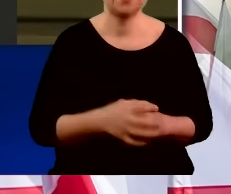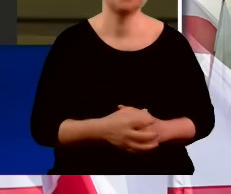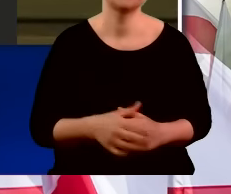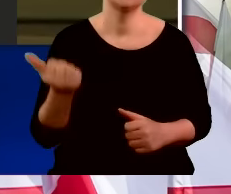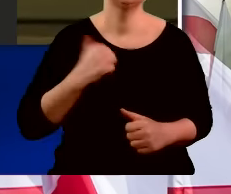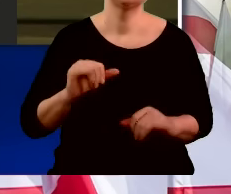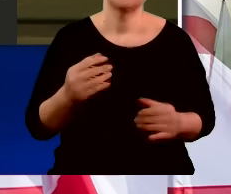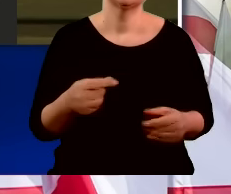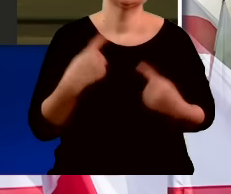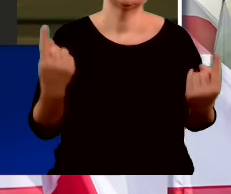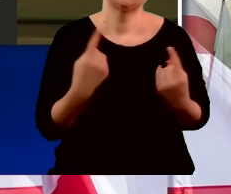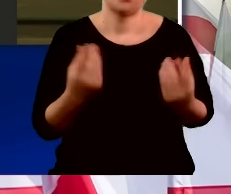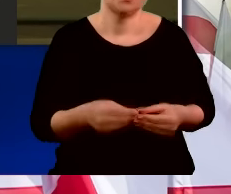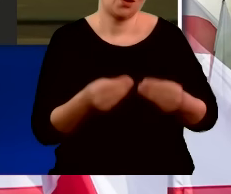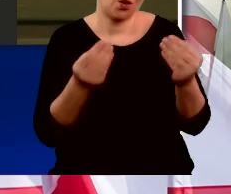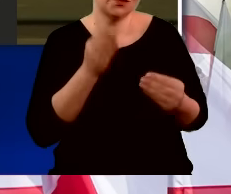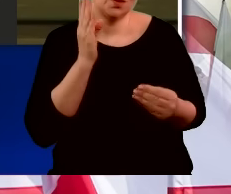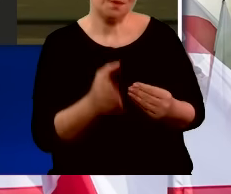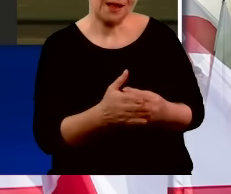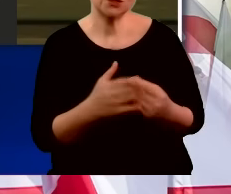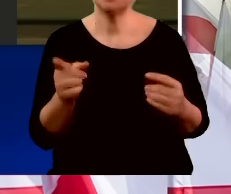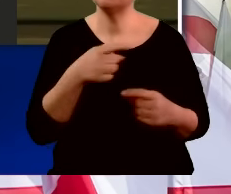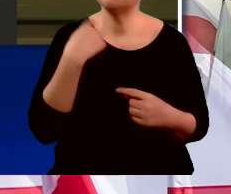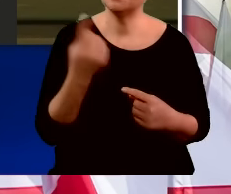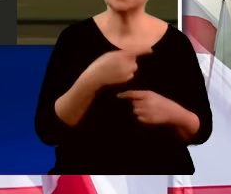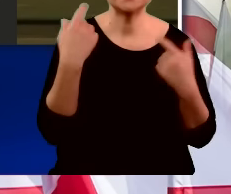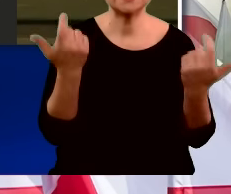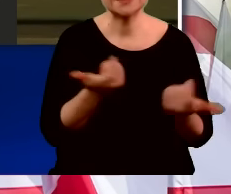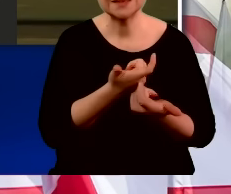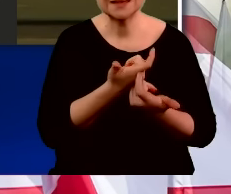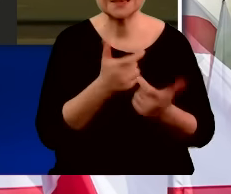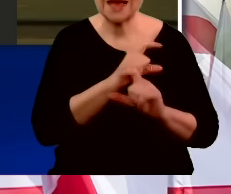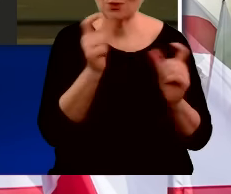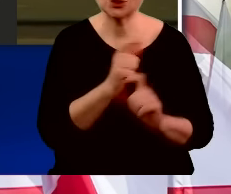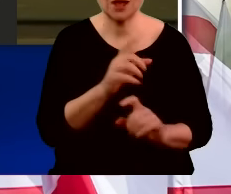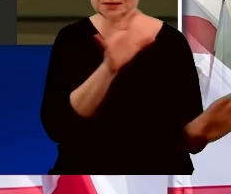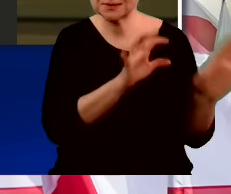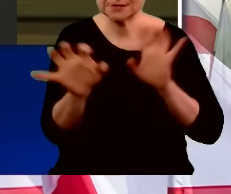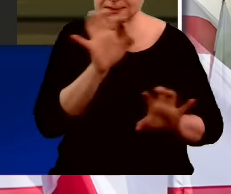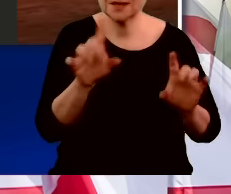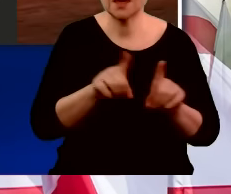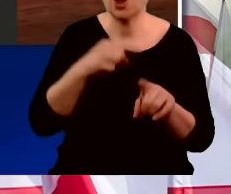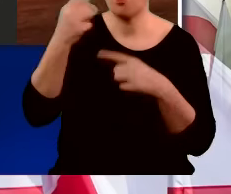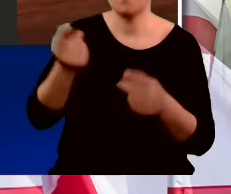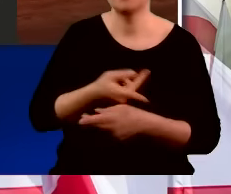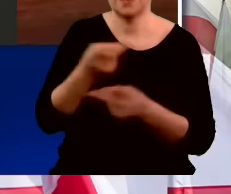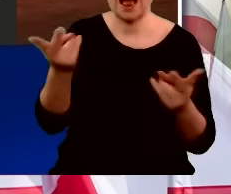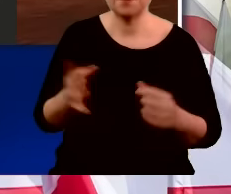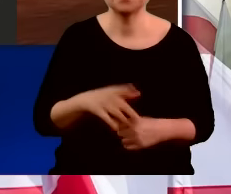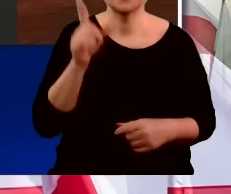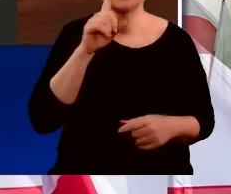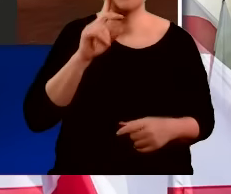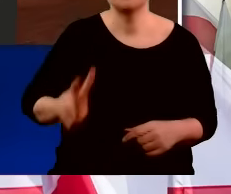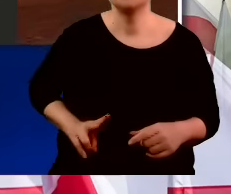rozwinie. Oczywiście staramy się cały czas ją obserwować, relacjonować państwu. Panowie ministrowie byli